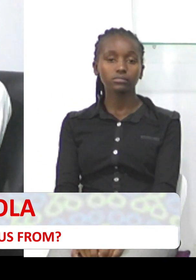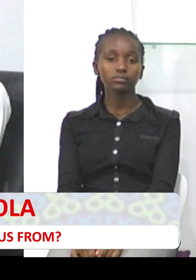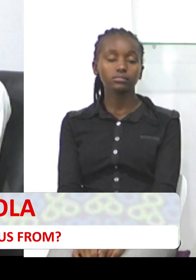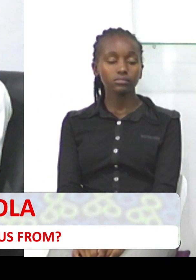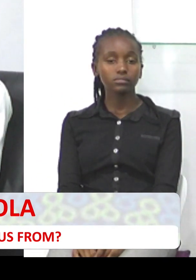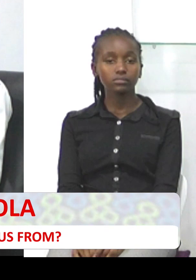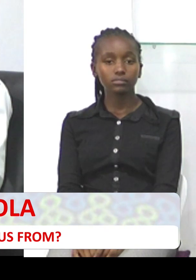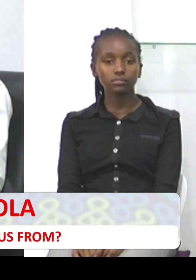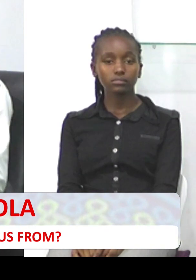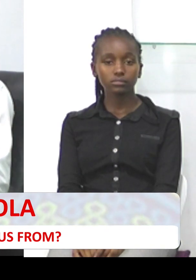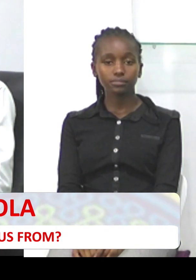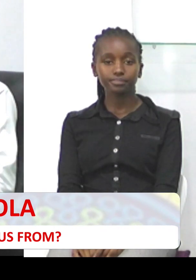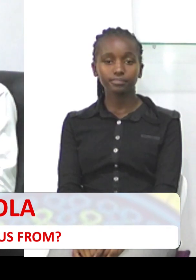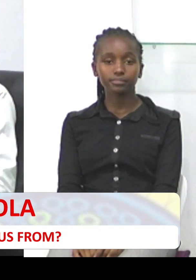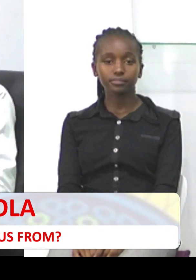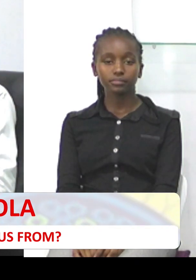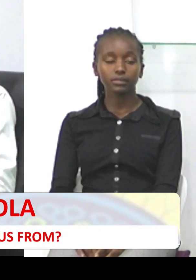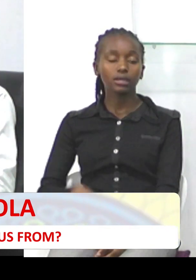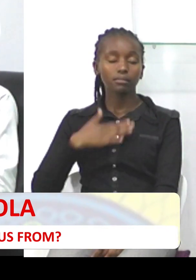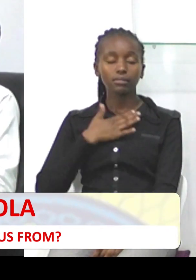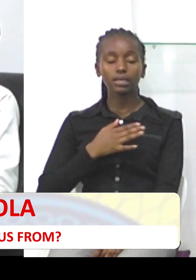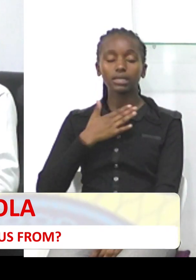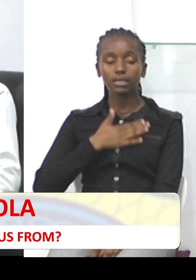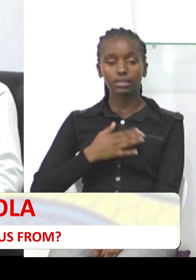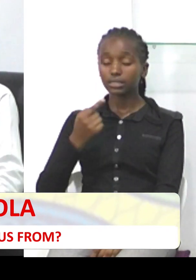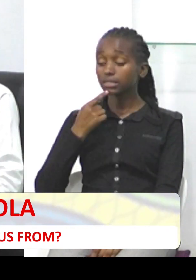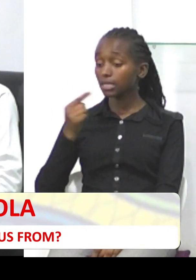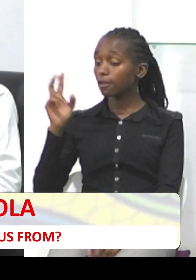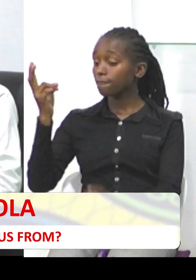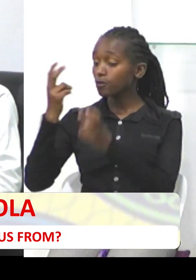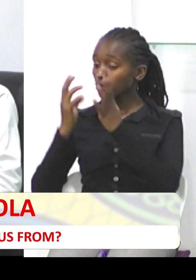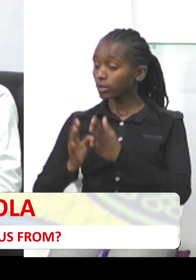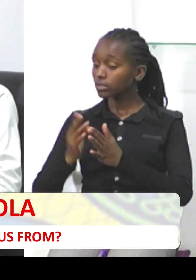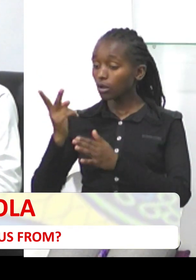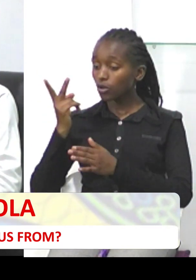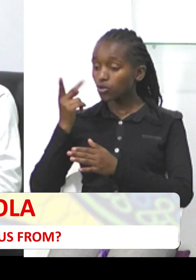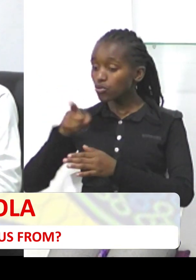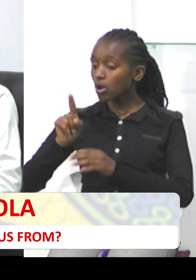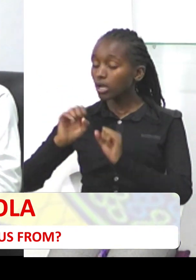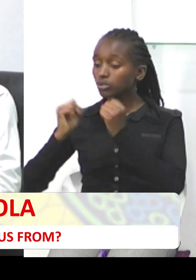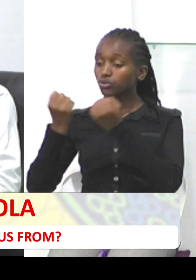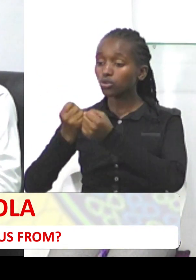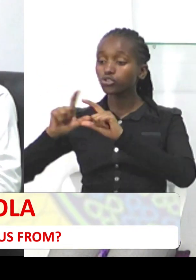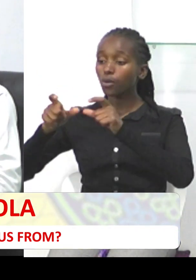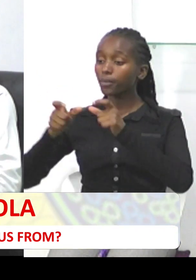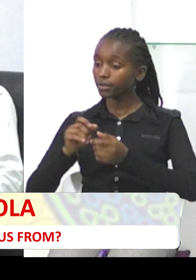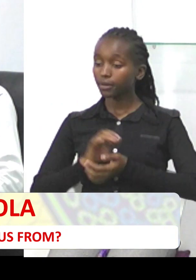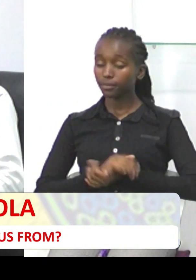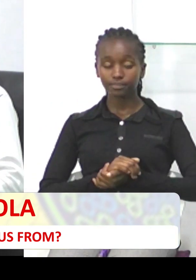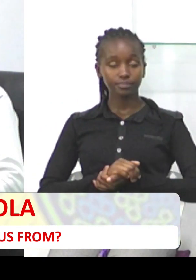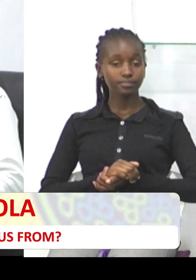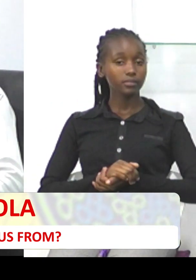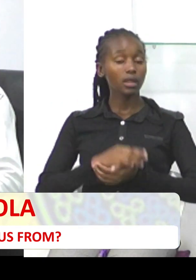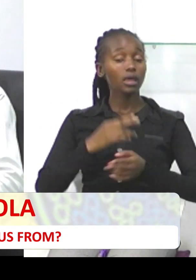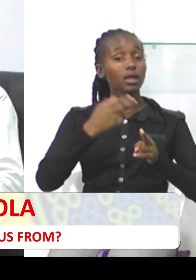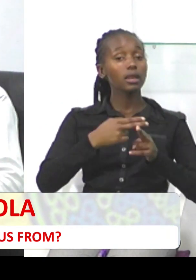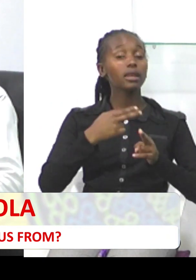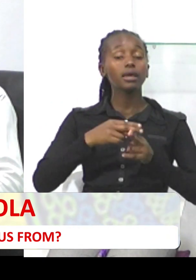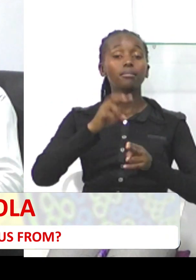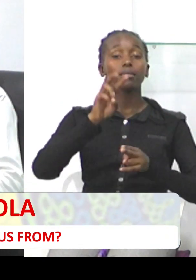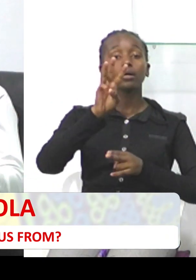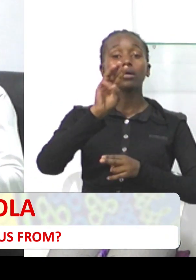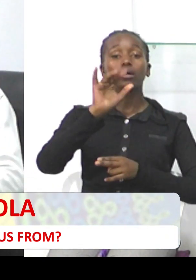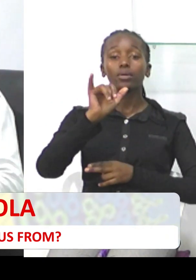Wa. Hebu niambia watu wetu wanakupataje kwenye mtandao? Kwa mtandao mimi naitwa Wycliffe Favor.